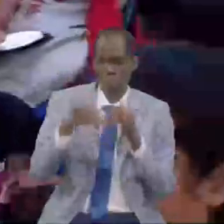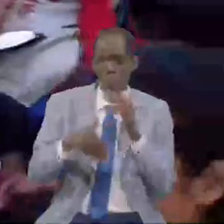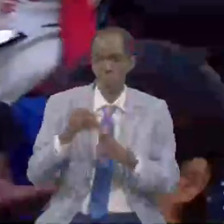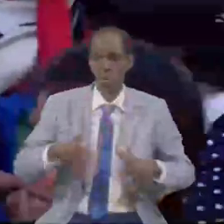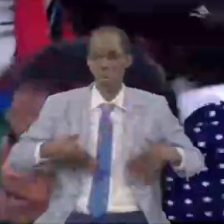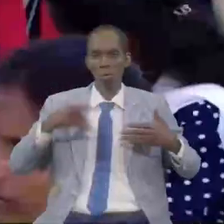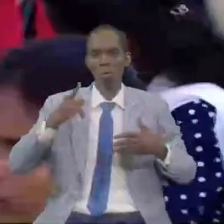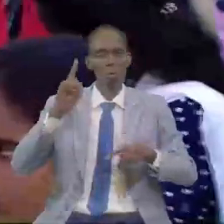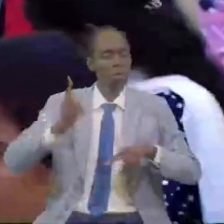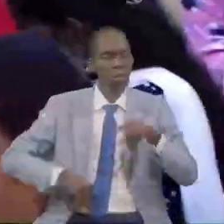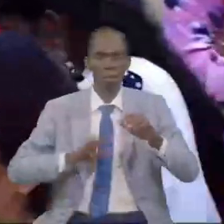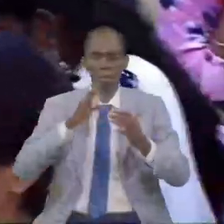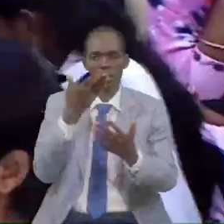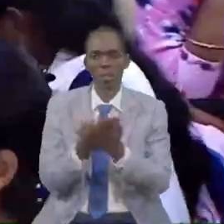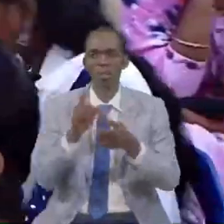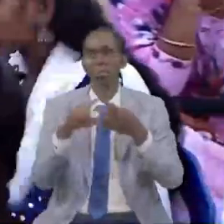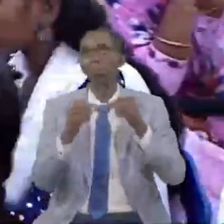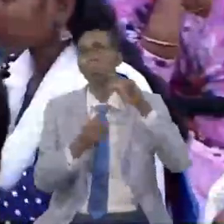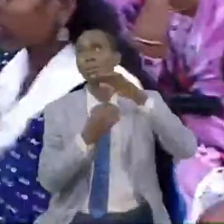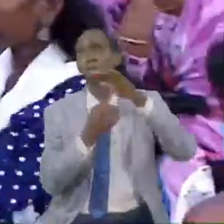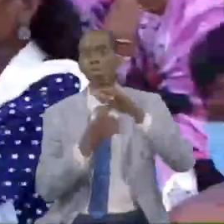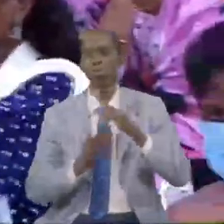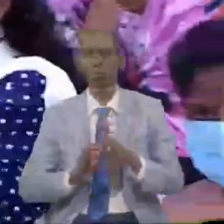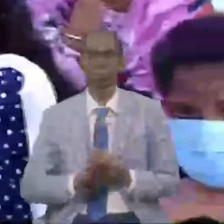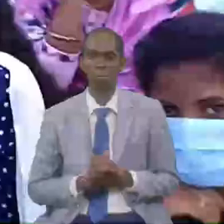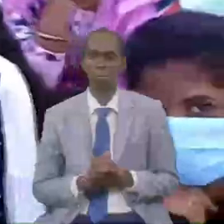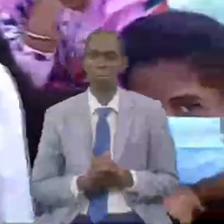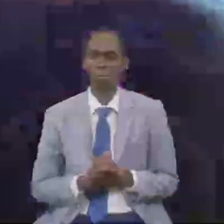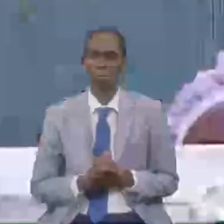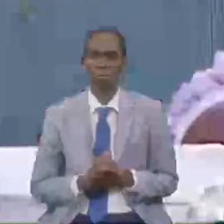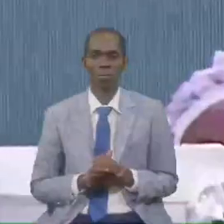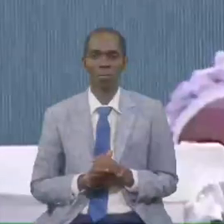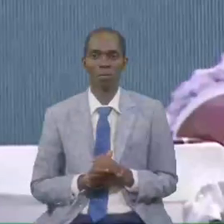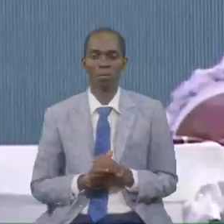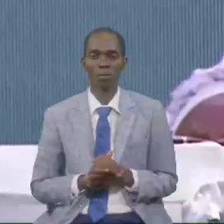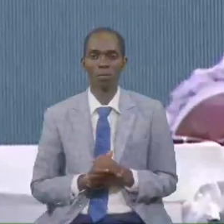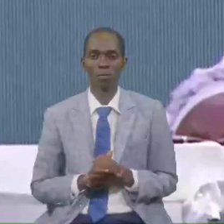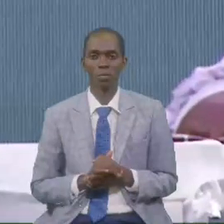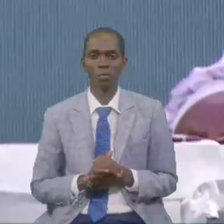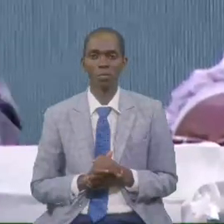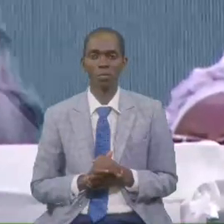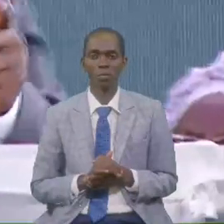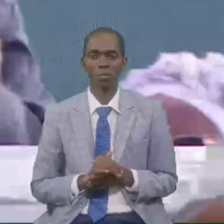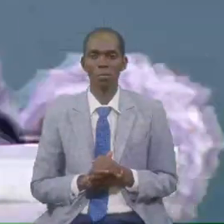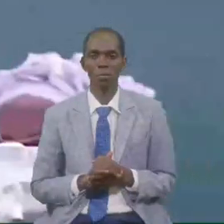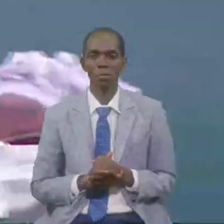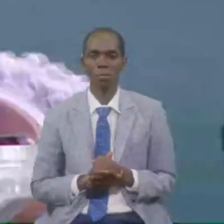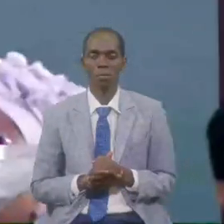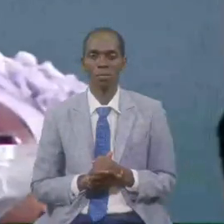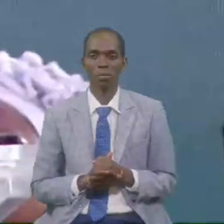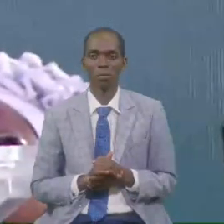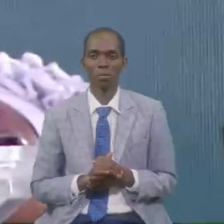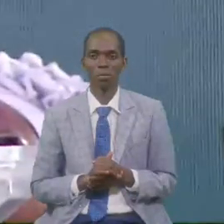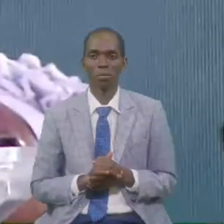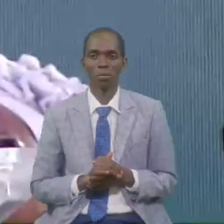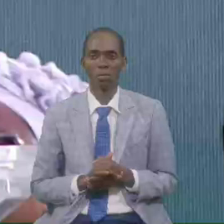alors, l'enseignant dit que je ne serai rien. Si vous intérioriez cela, ça deviendra votre soliloque. Et si vous répétez ça toute votre vie,